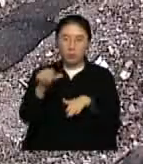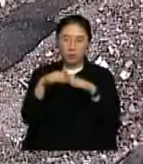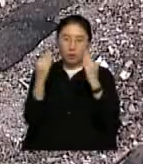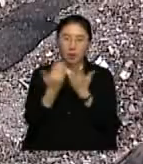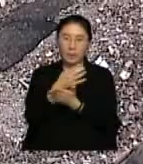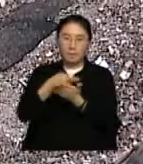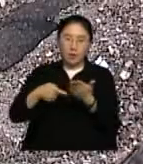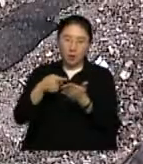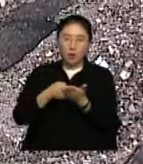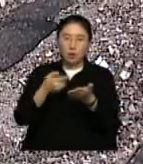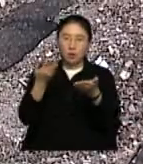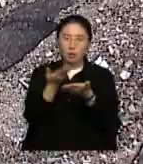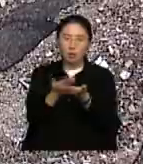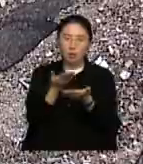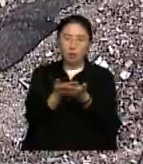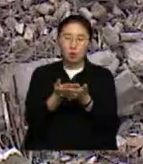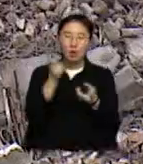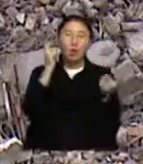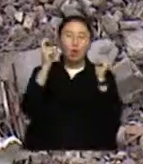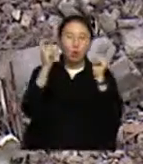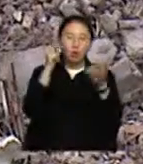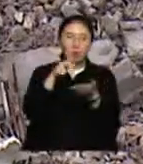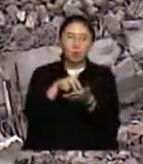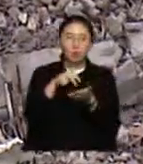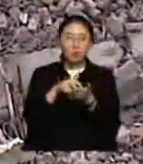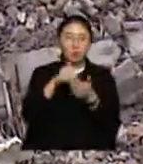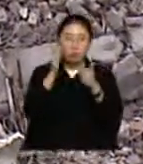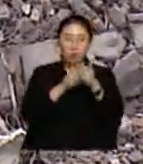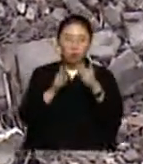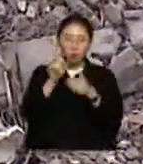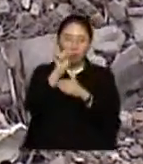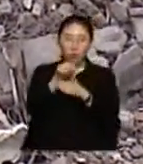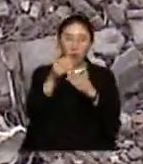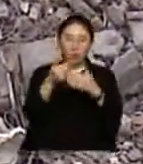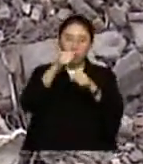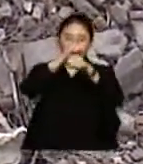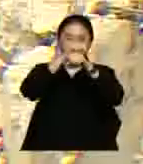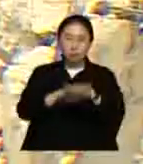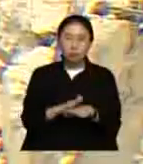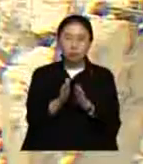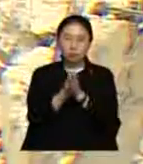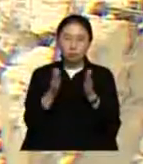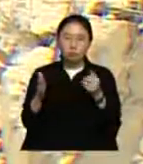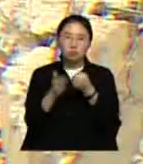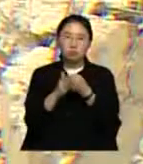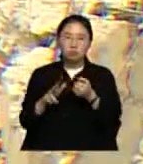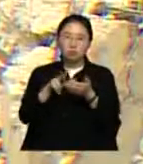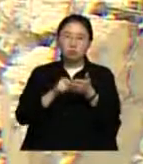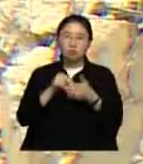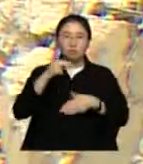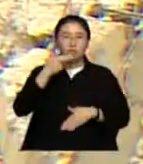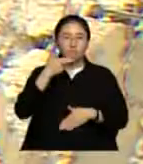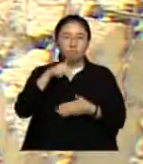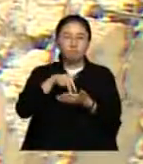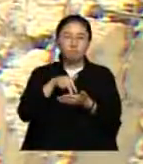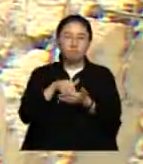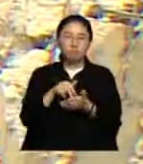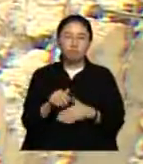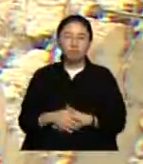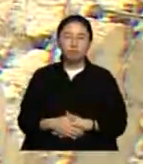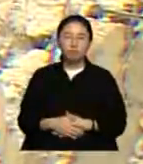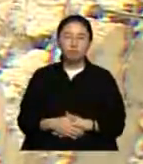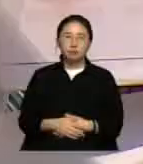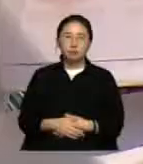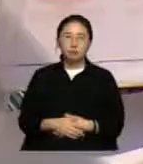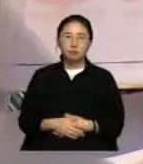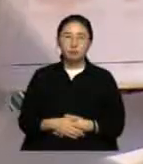보상. 이에 대해 시공사 측은 정식 허가를 받고 철거를 시작한 만큼 문제될 게 없다는 기존 입장을